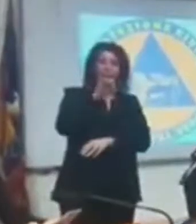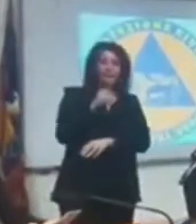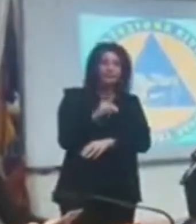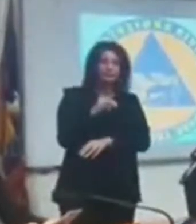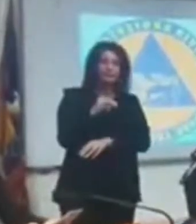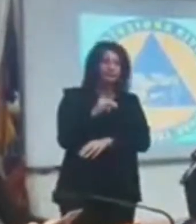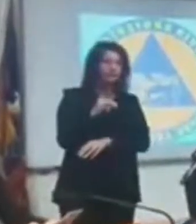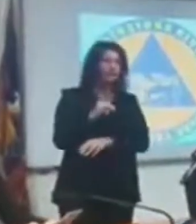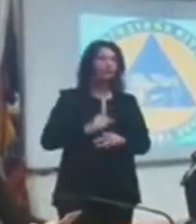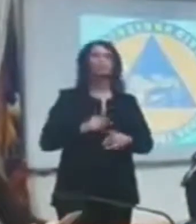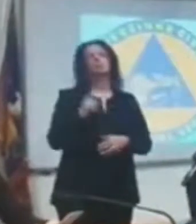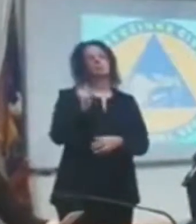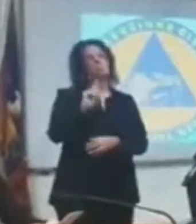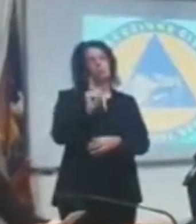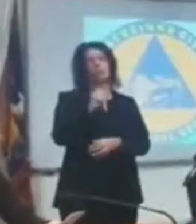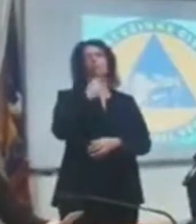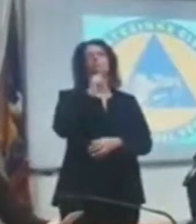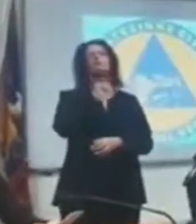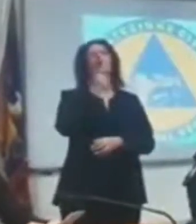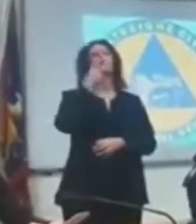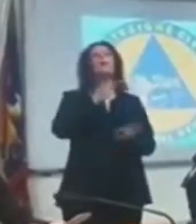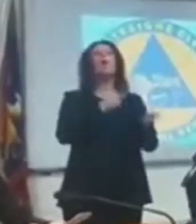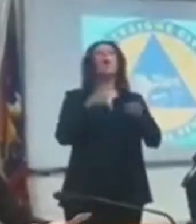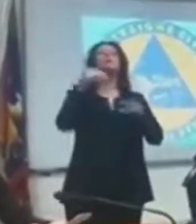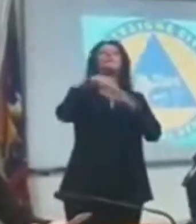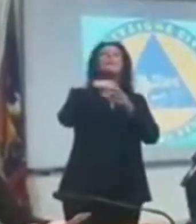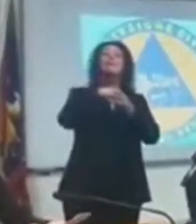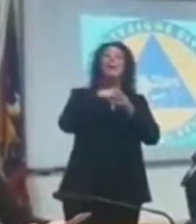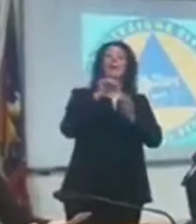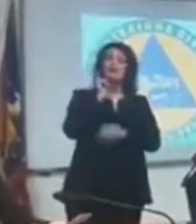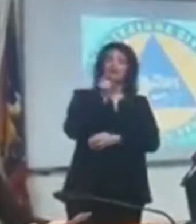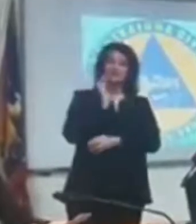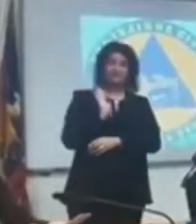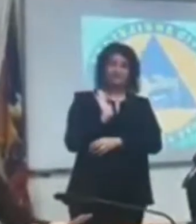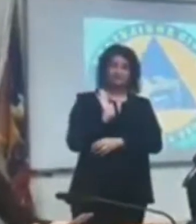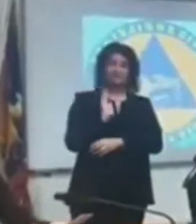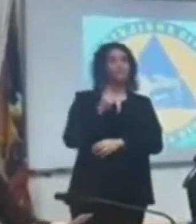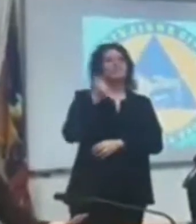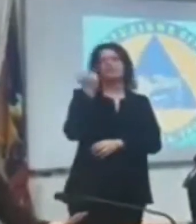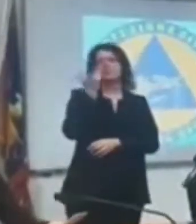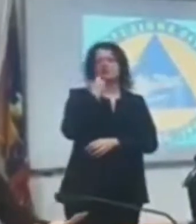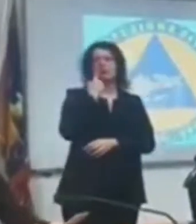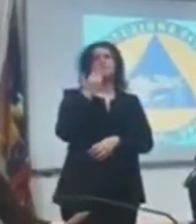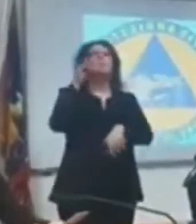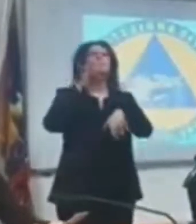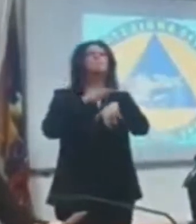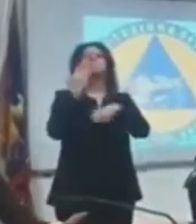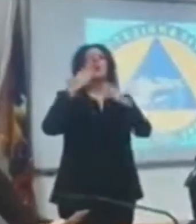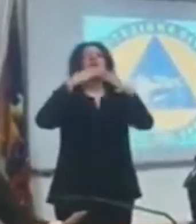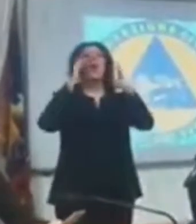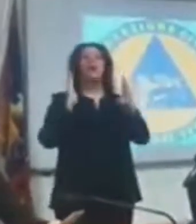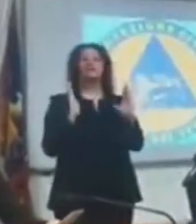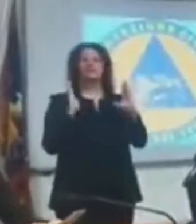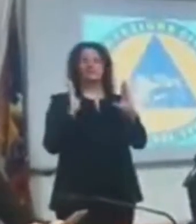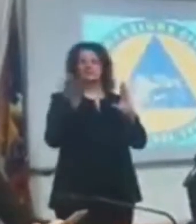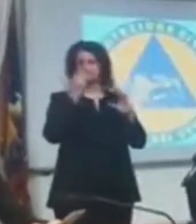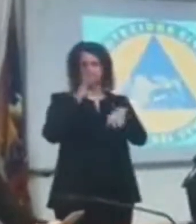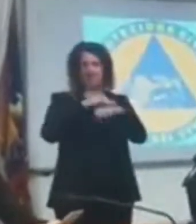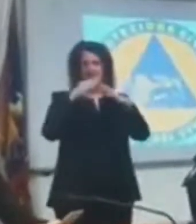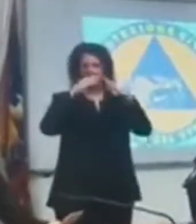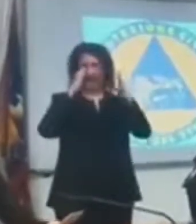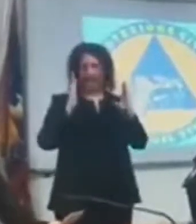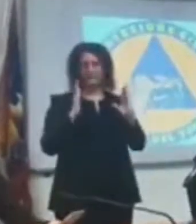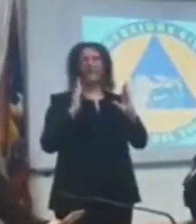paziente positivo asintomatico, che è tranquillo a casa, che è asintomatico in isolamento fiduciario, fa